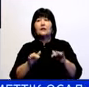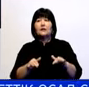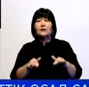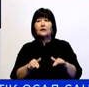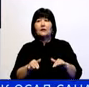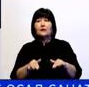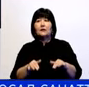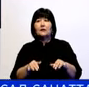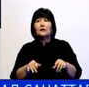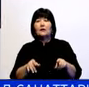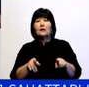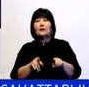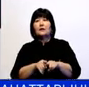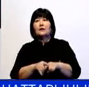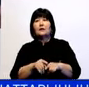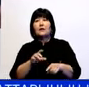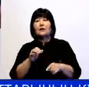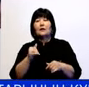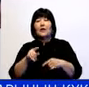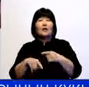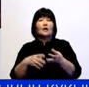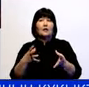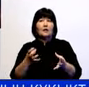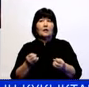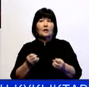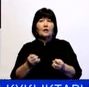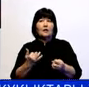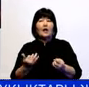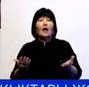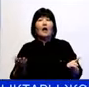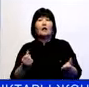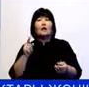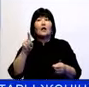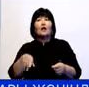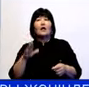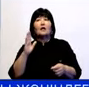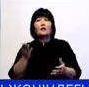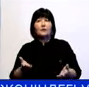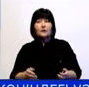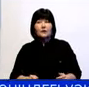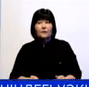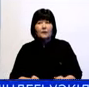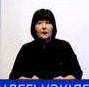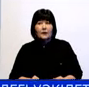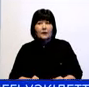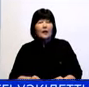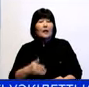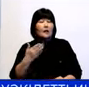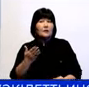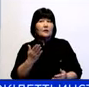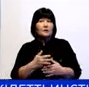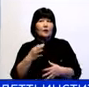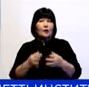амиссияға байланысты қысқарып кетті деп. Енді 500 мың теңгені қалай өндірсем болады? Қаулы көшірмесін алып, сіз мынау